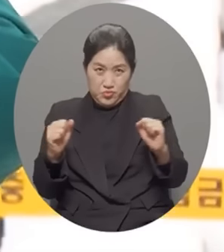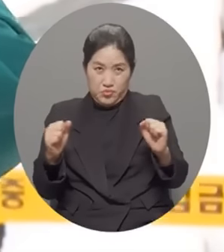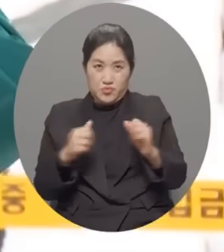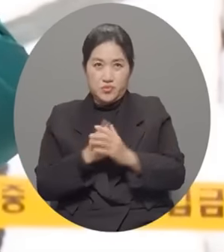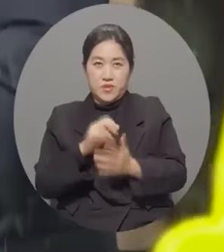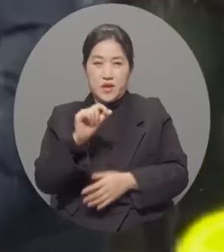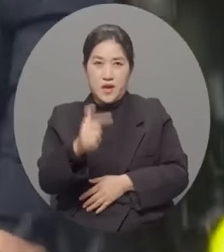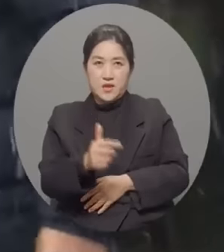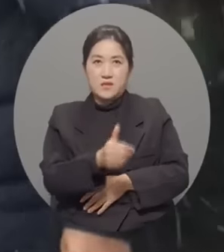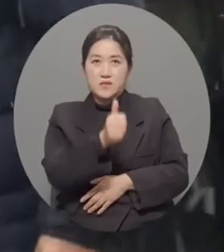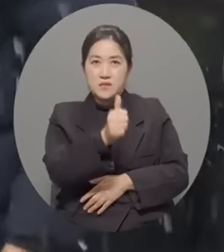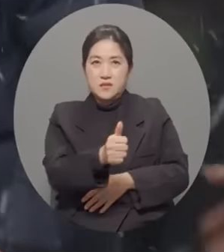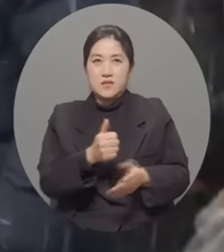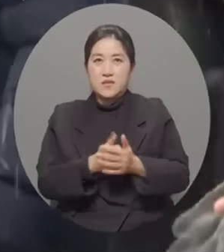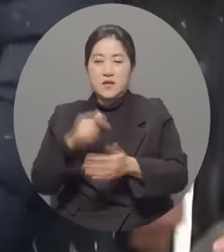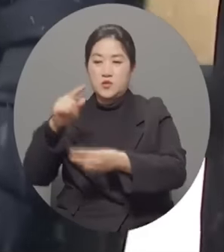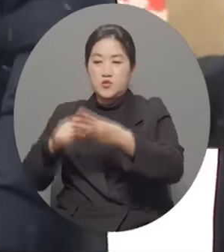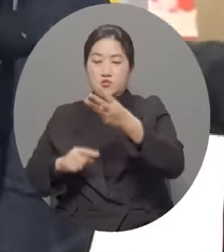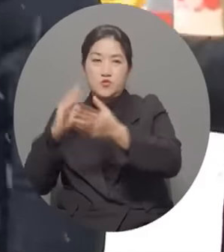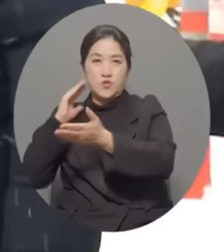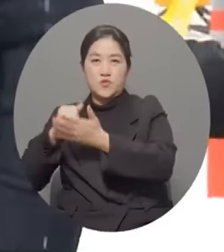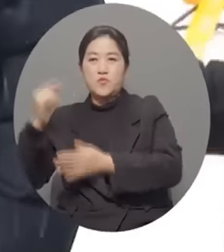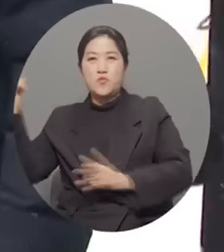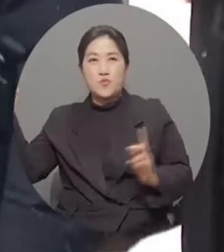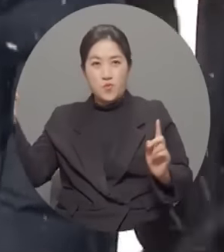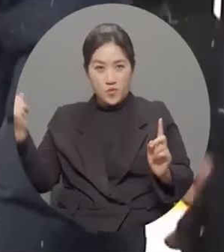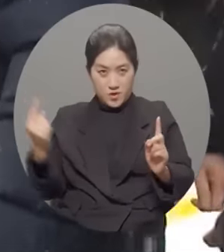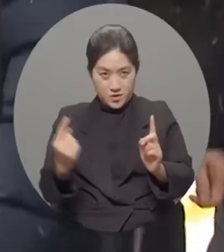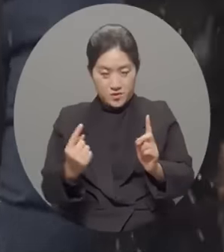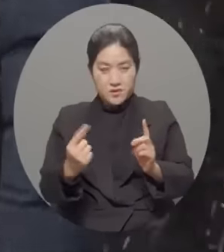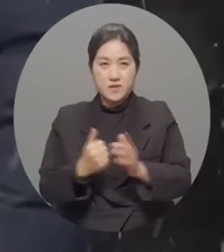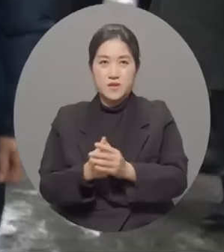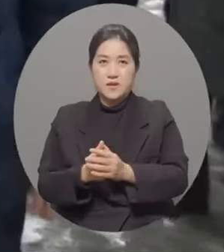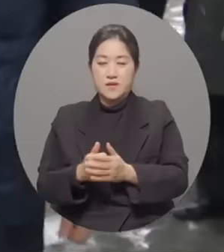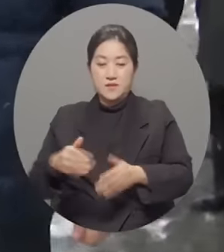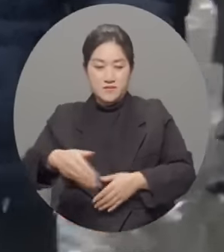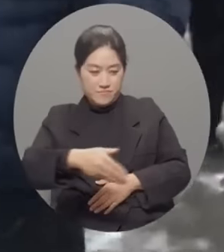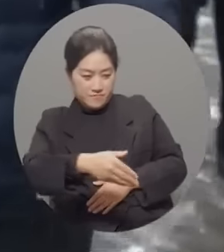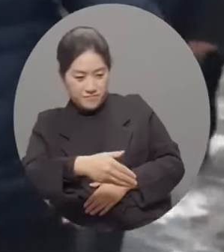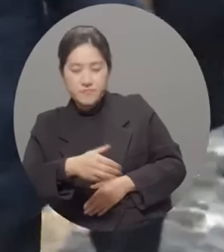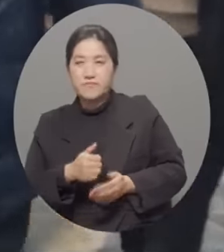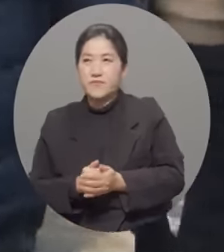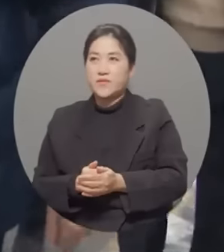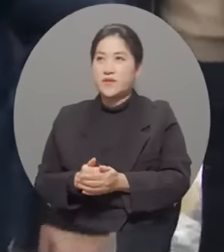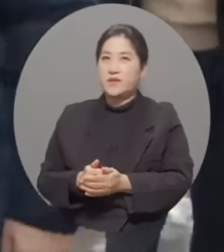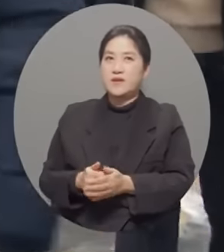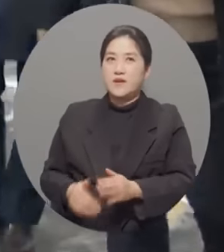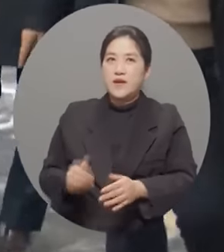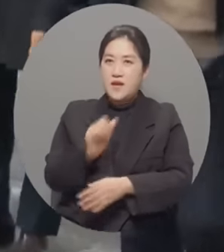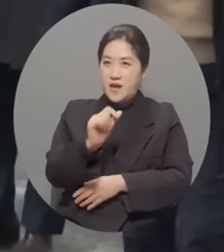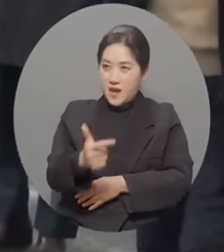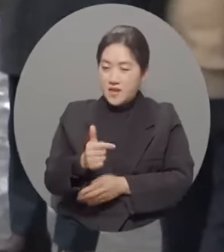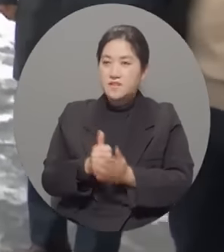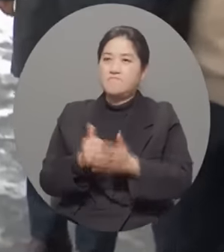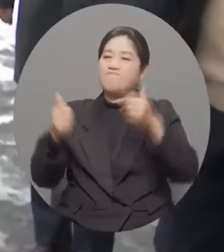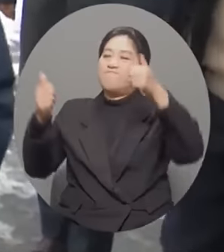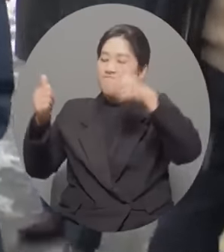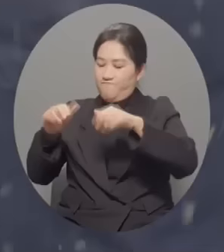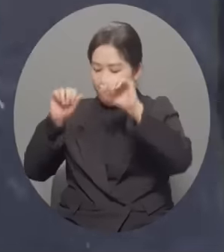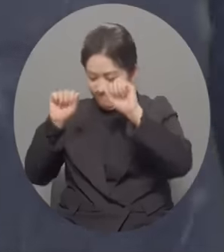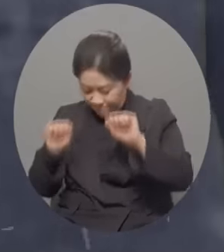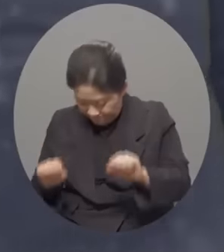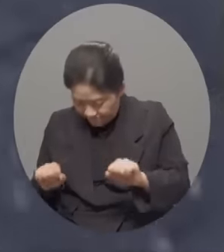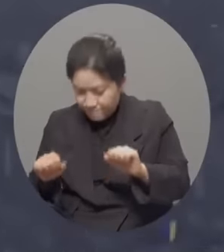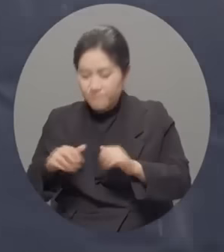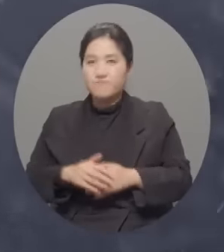한 위원장에게 윤 대통령이 다가왔고 악수를 건네는 윤 대통령을 향해 한 위원장은 허리를